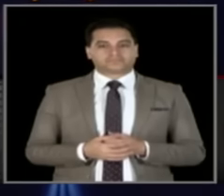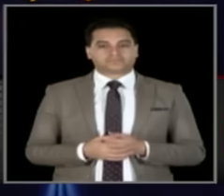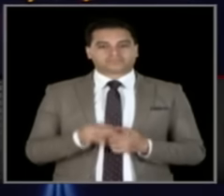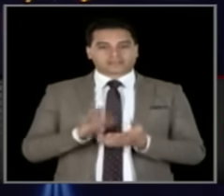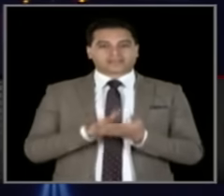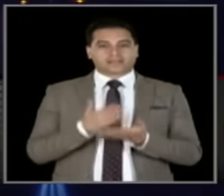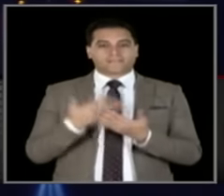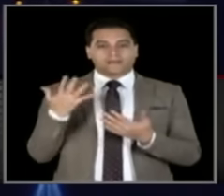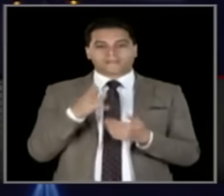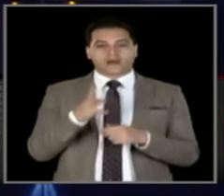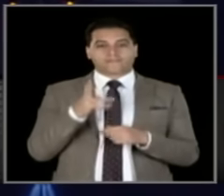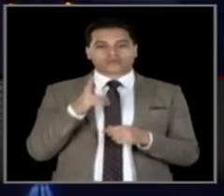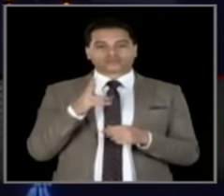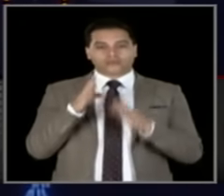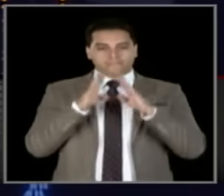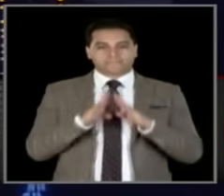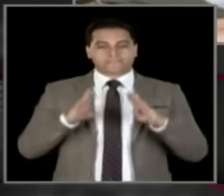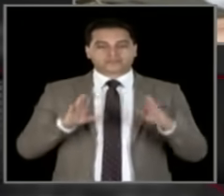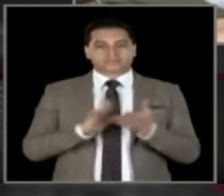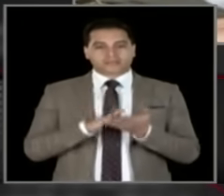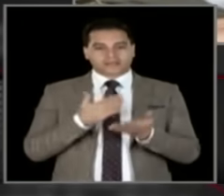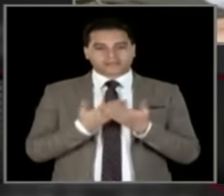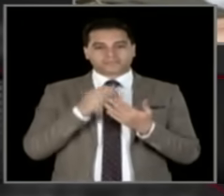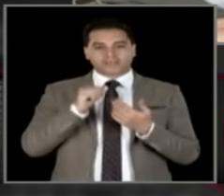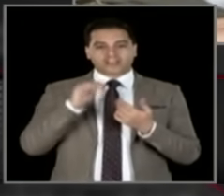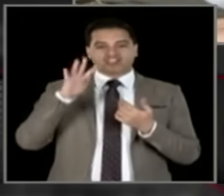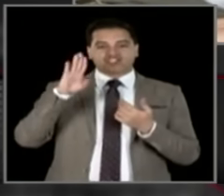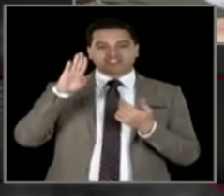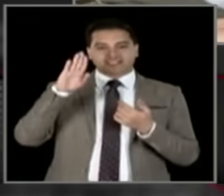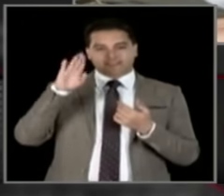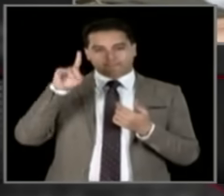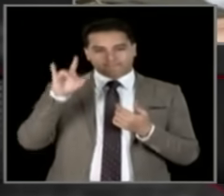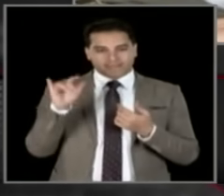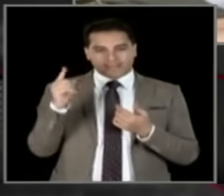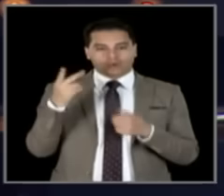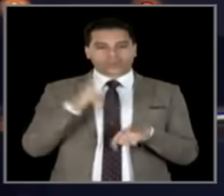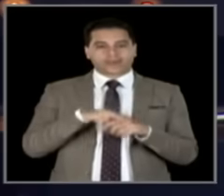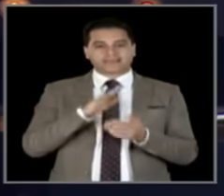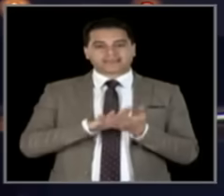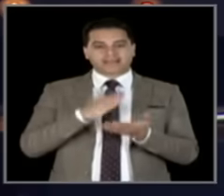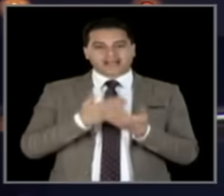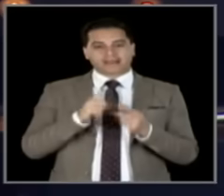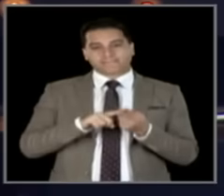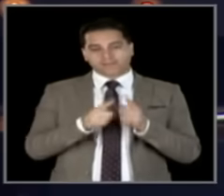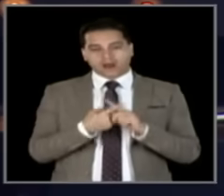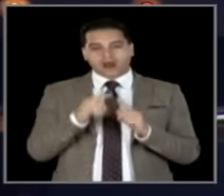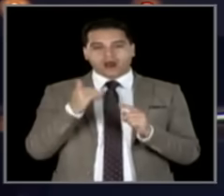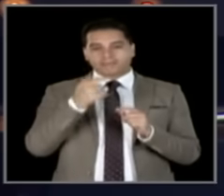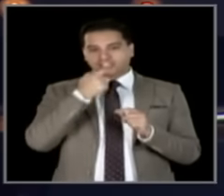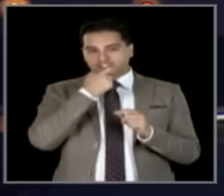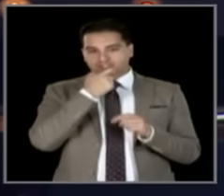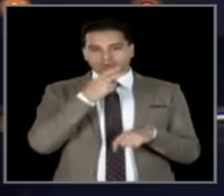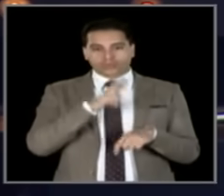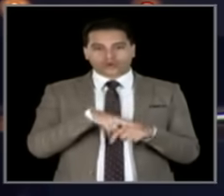ترجم 24 مسرحية لشيكسبير، وترجم من عربي لإنجليزي. مجامعة عين